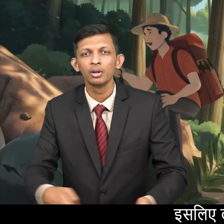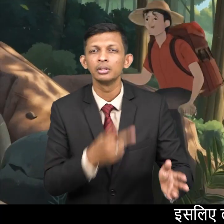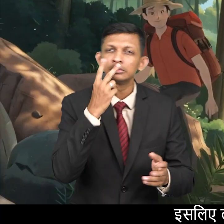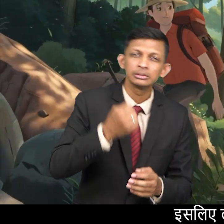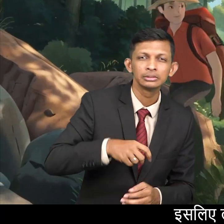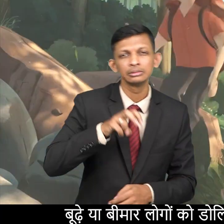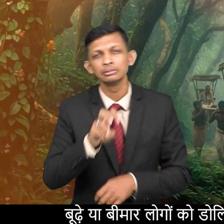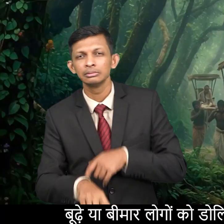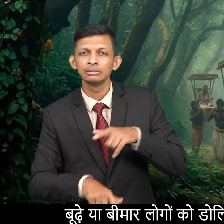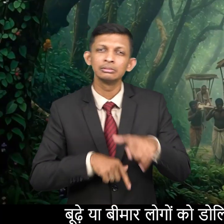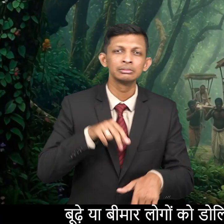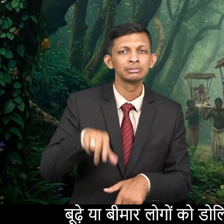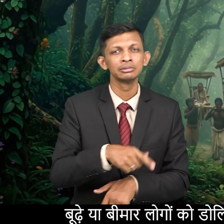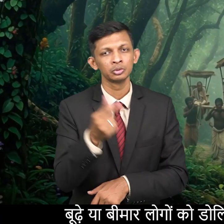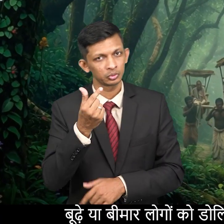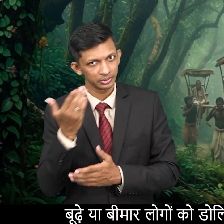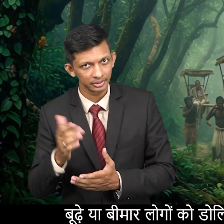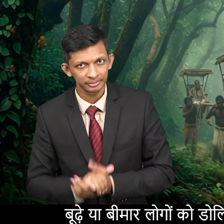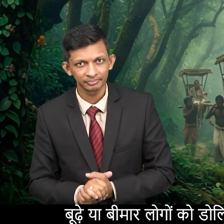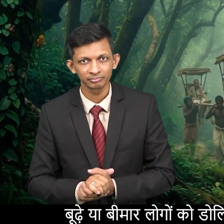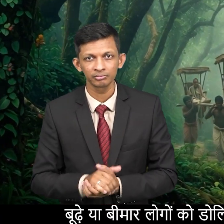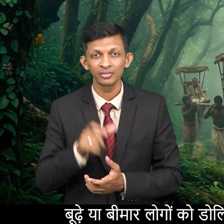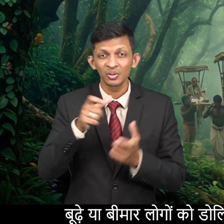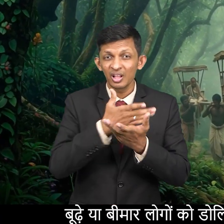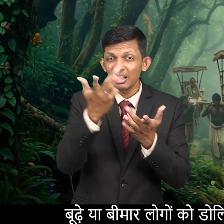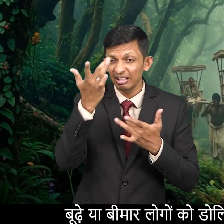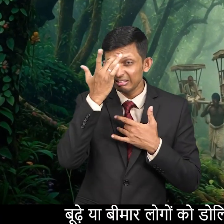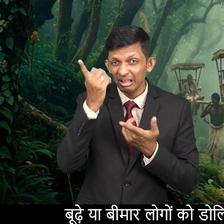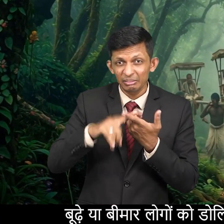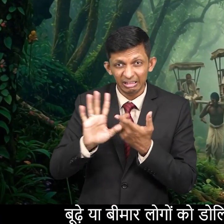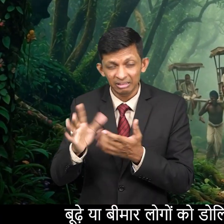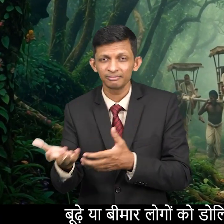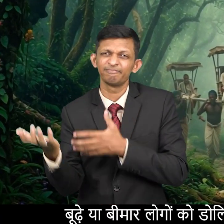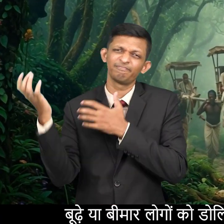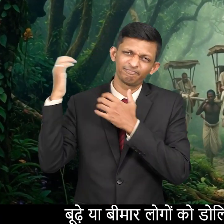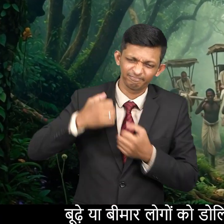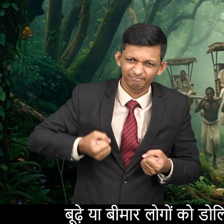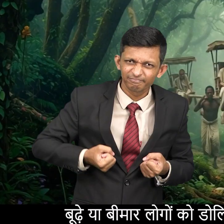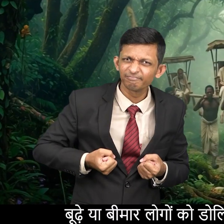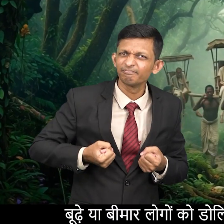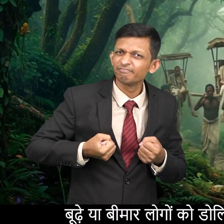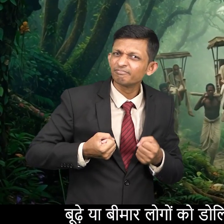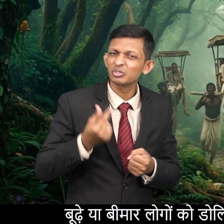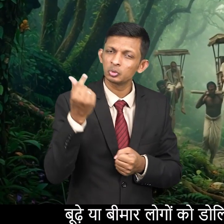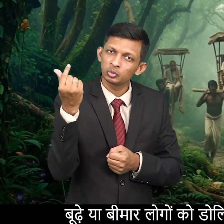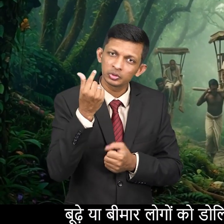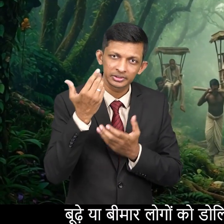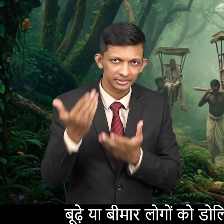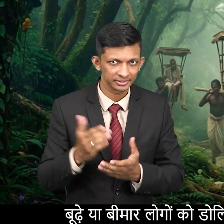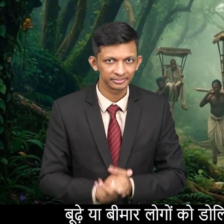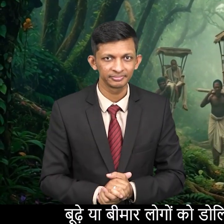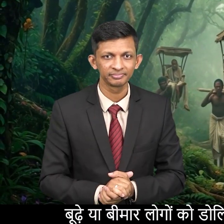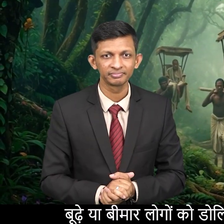हैं। बूढ़े या बीमार लोगों को डोलियों, लोगों द्वारा उठाई गई कुर्सी या पालकी में ले जाते हैं।